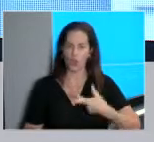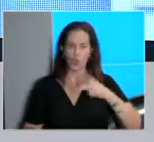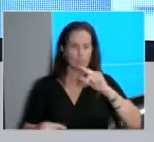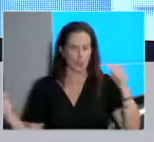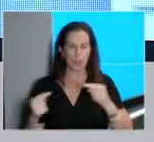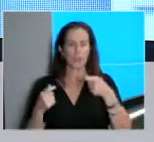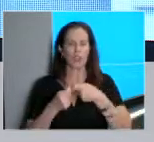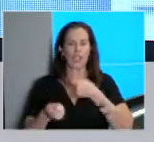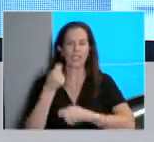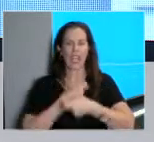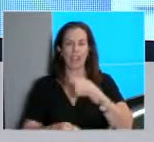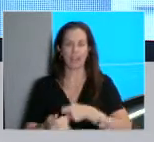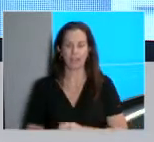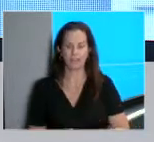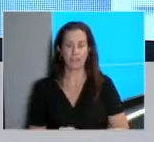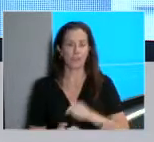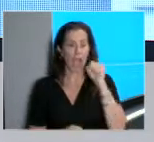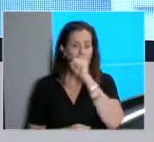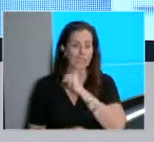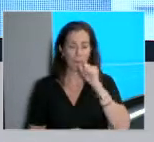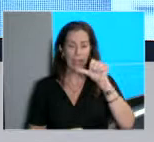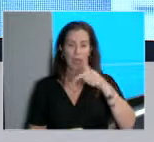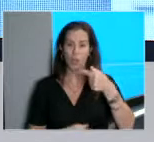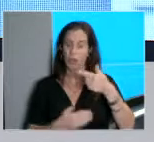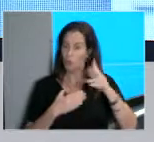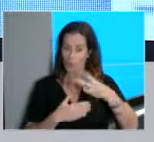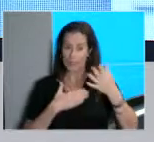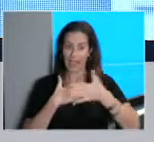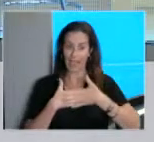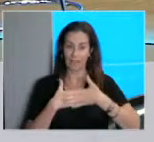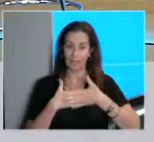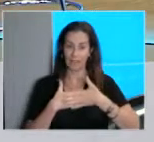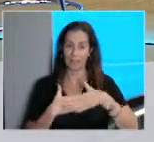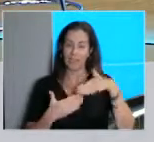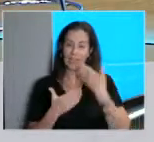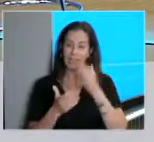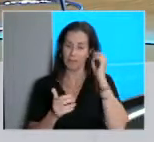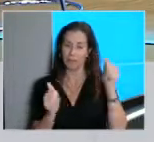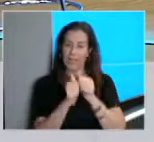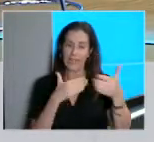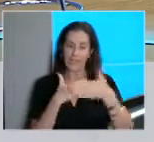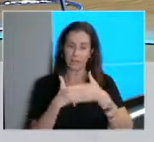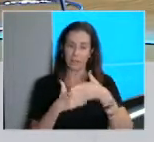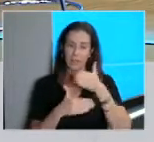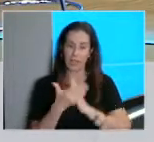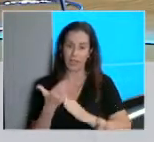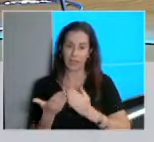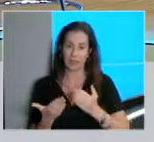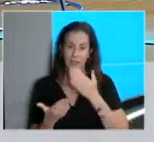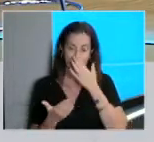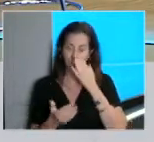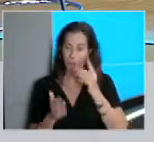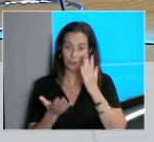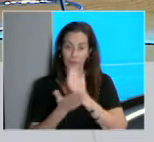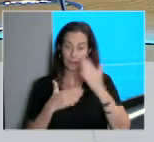מלחמת הסחר. ואייל גולן התחתן שוב, הציע לדניאל גרינברג להינשא לו, יש אנשים שמפחדים לעשות את הצעד הזה פעם